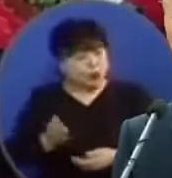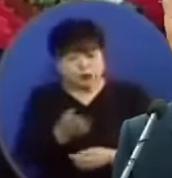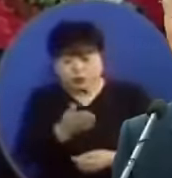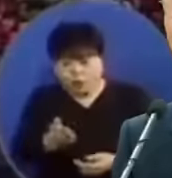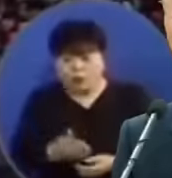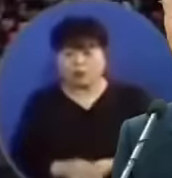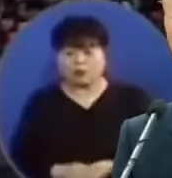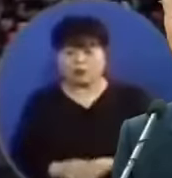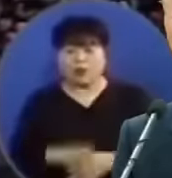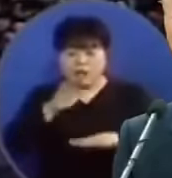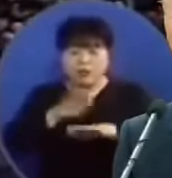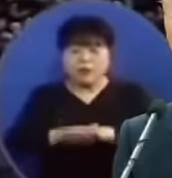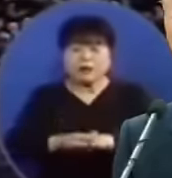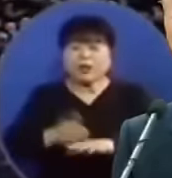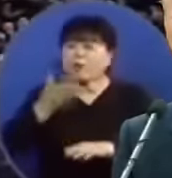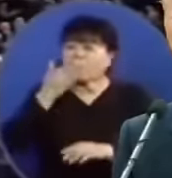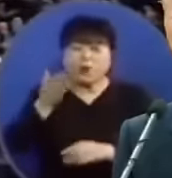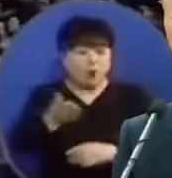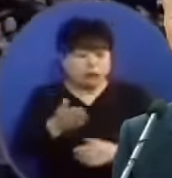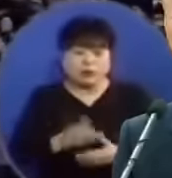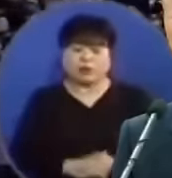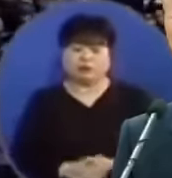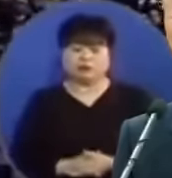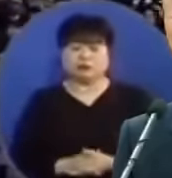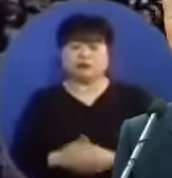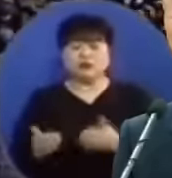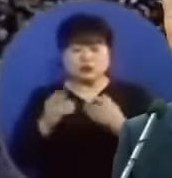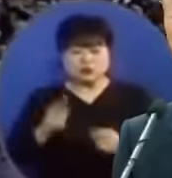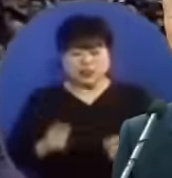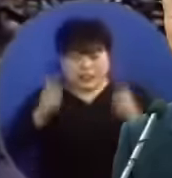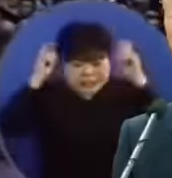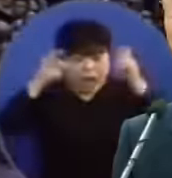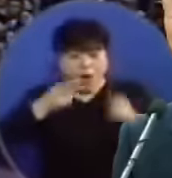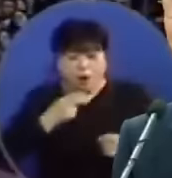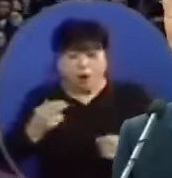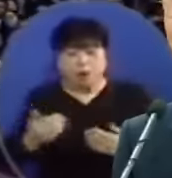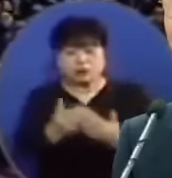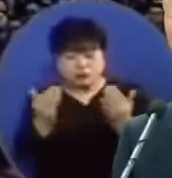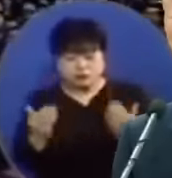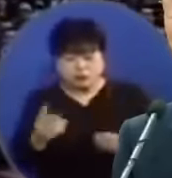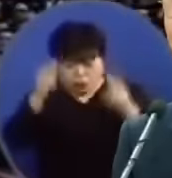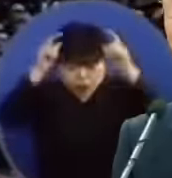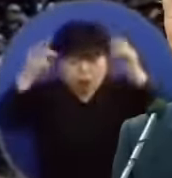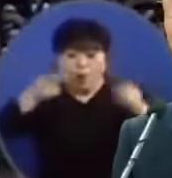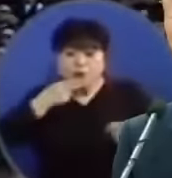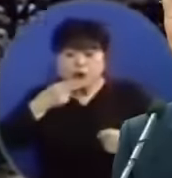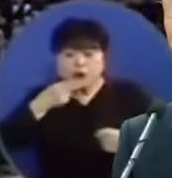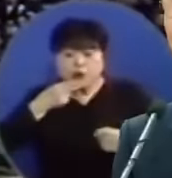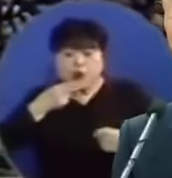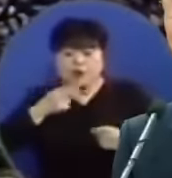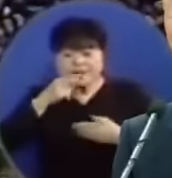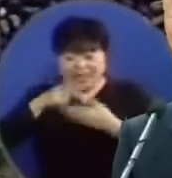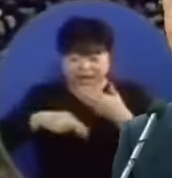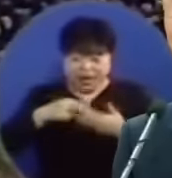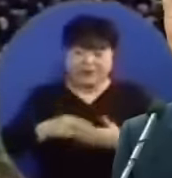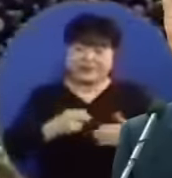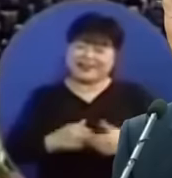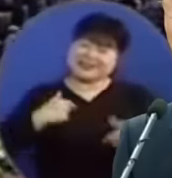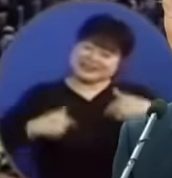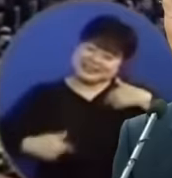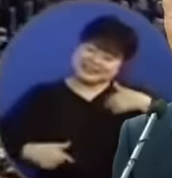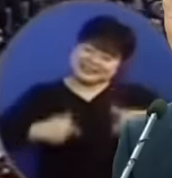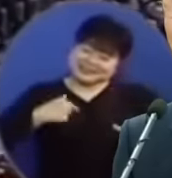없으며 밭에 먹을 것이 없으며 우리의 양이 없으며 외양간에 소가 없을지라도 나는 야훼로 말미암아